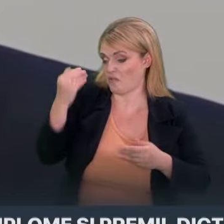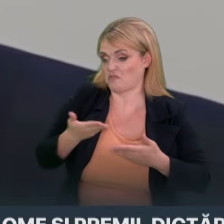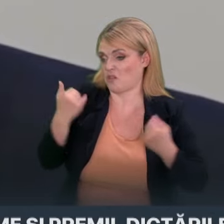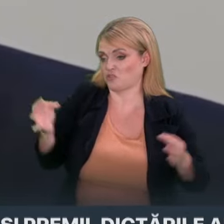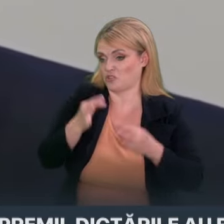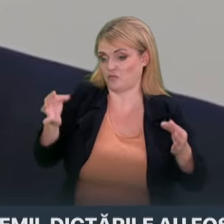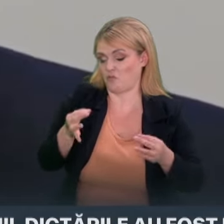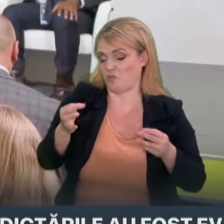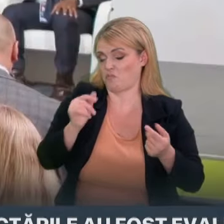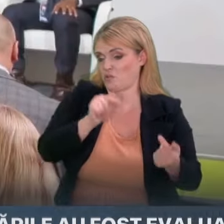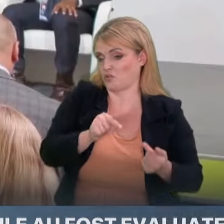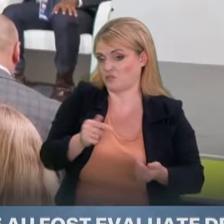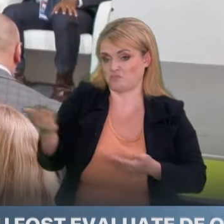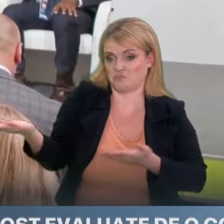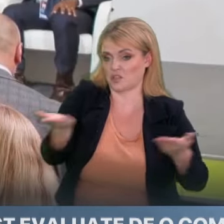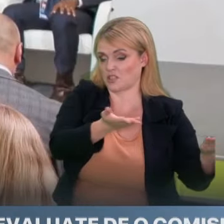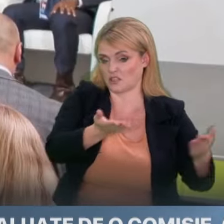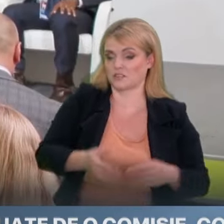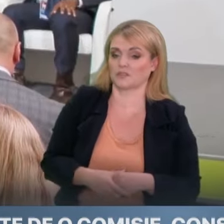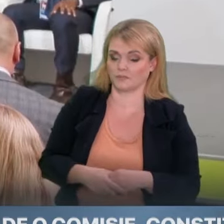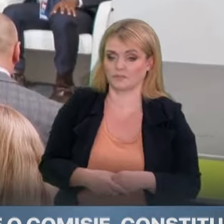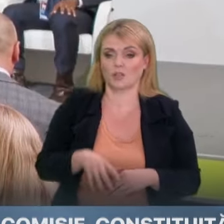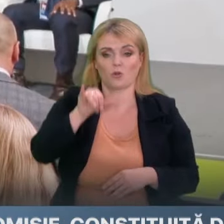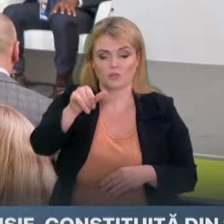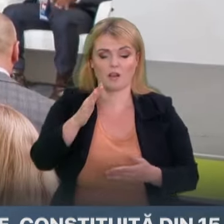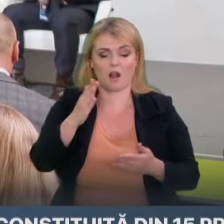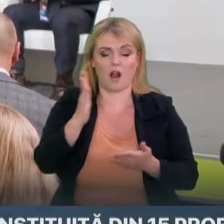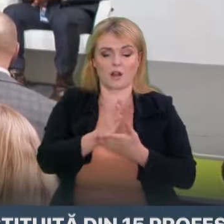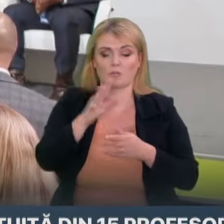pentru misiuni speciale și șef al secretariatului Forumului Economic Rusia-Africa.